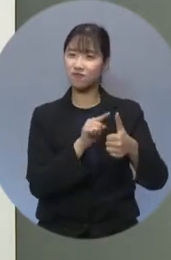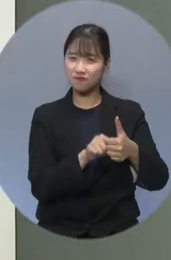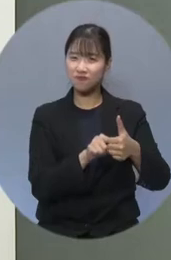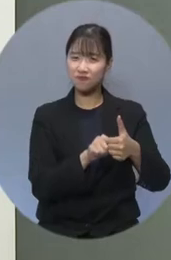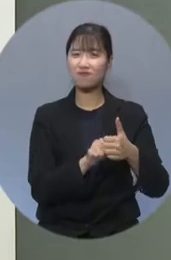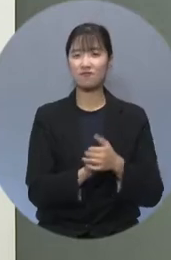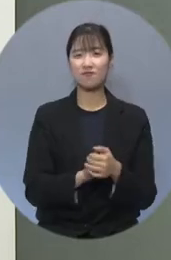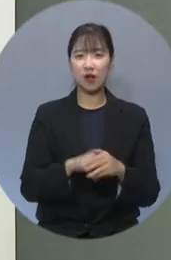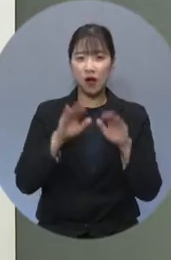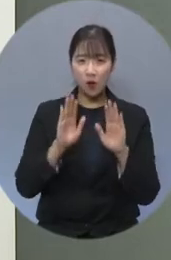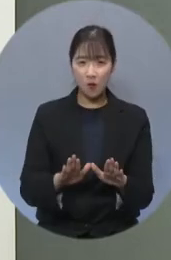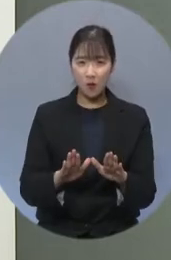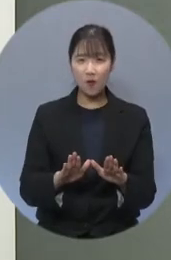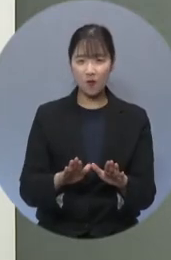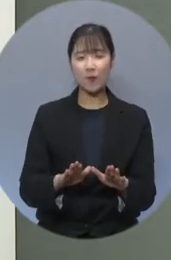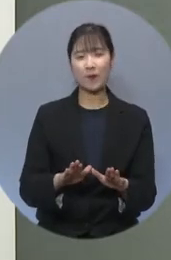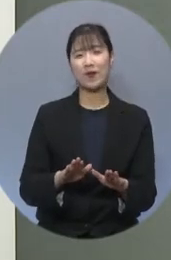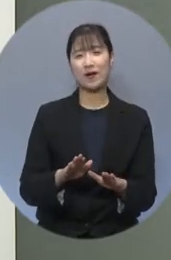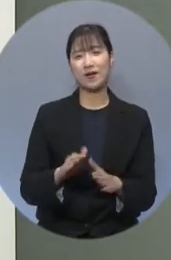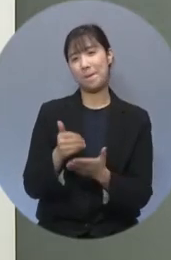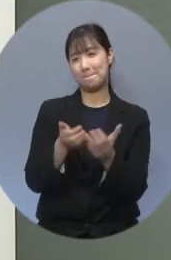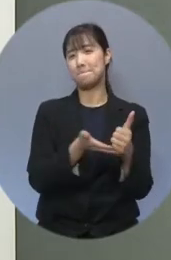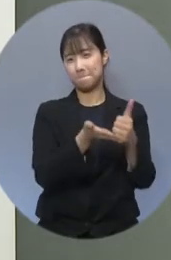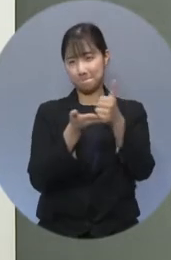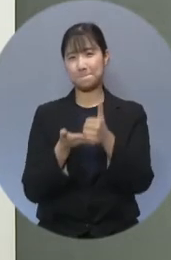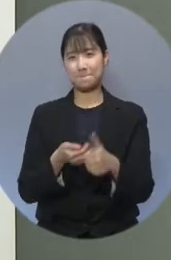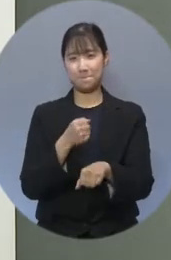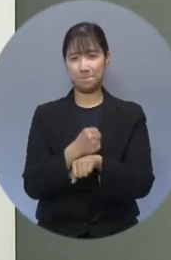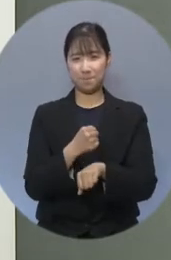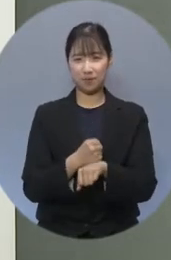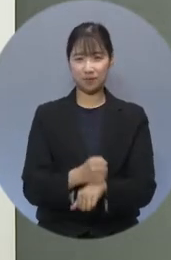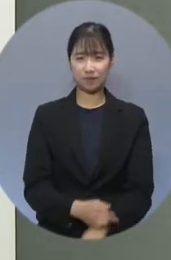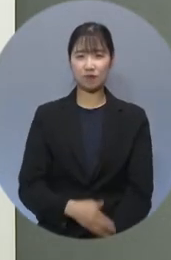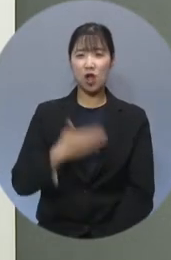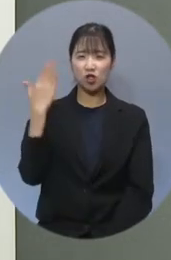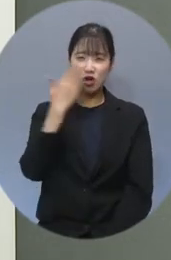오늘 정경수 만남 시간에 모셨습니다.